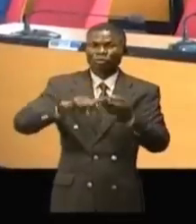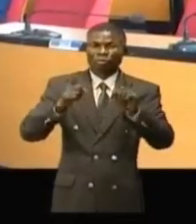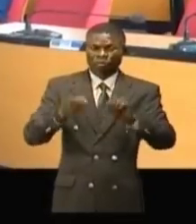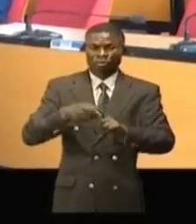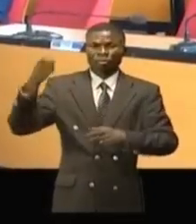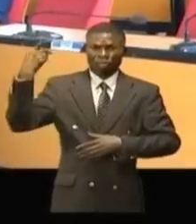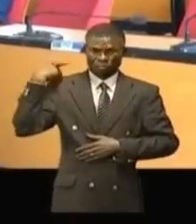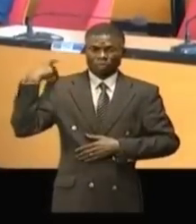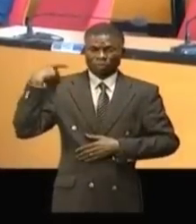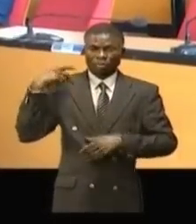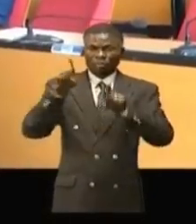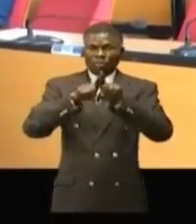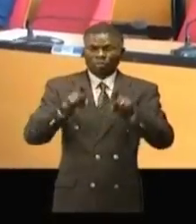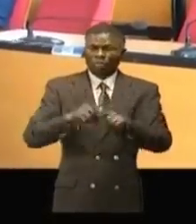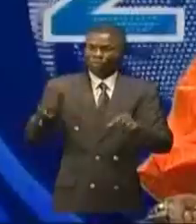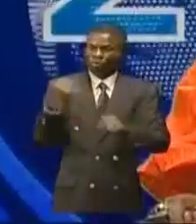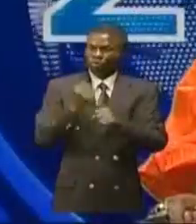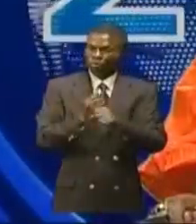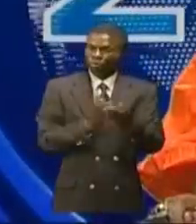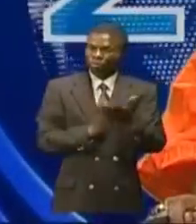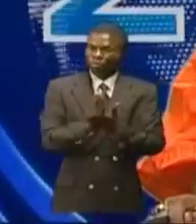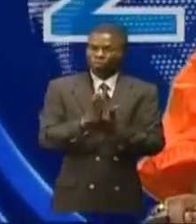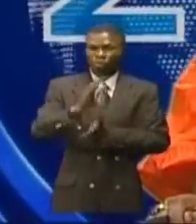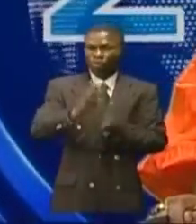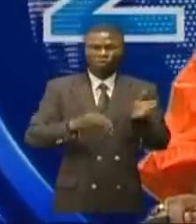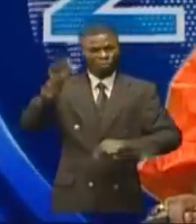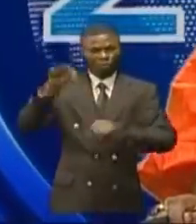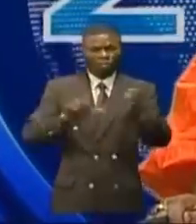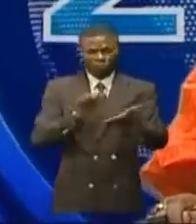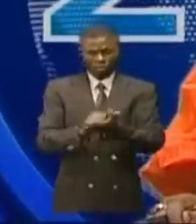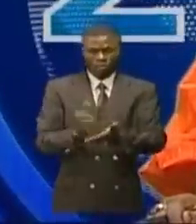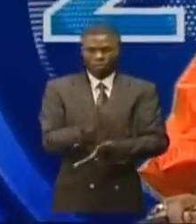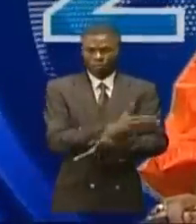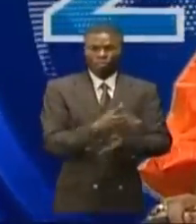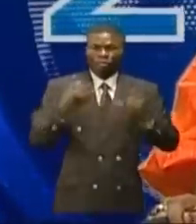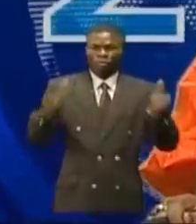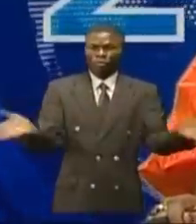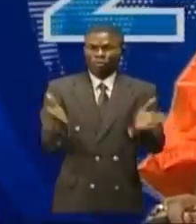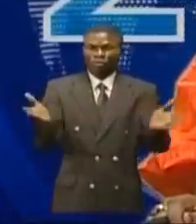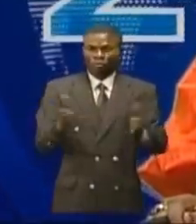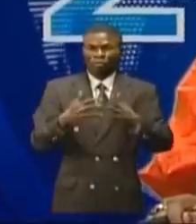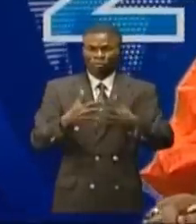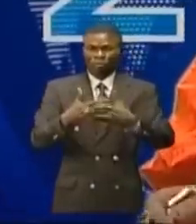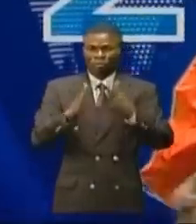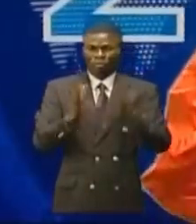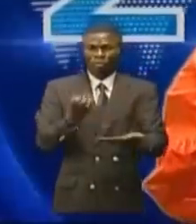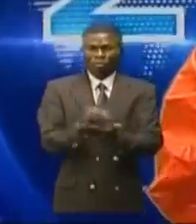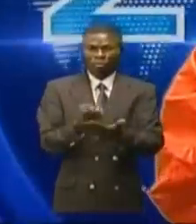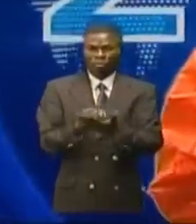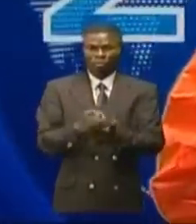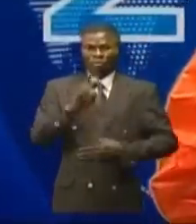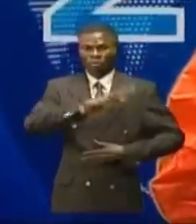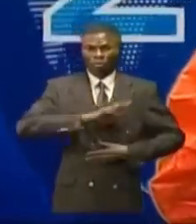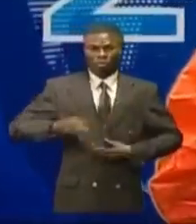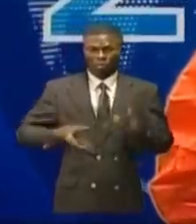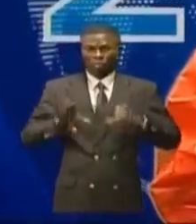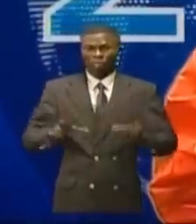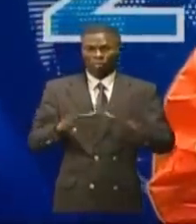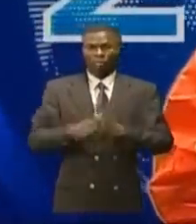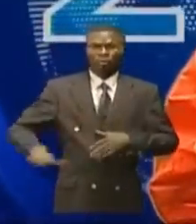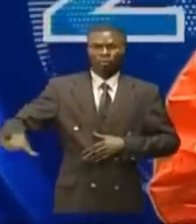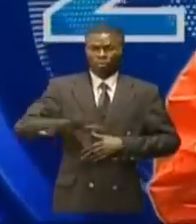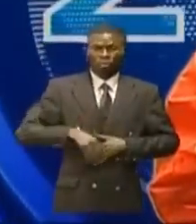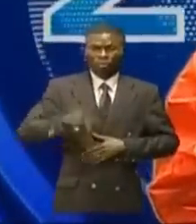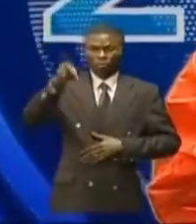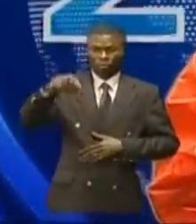députés et la mégestion. Poursuivons ce journal. Renforcement de partenariat économique entre la RDC et la Pologne.